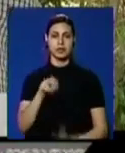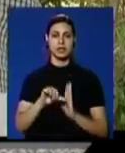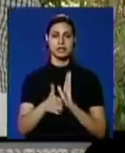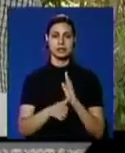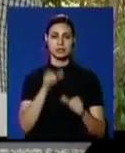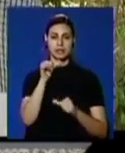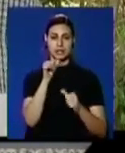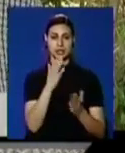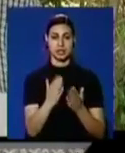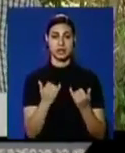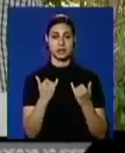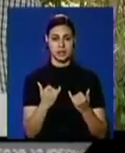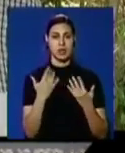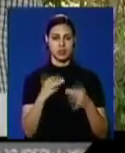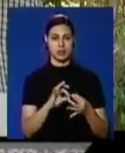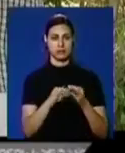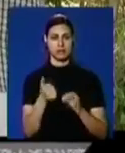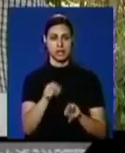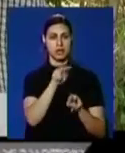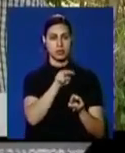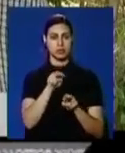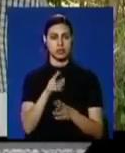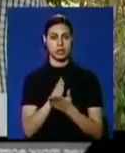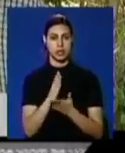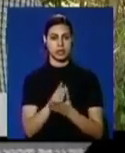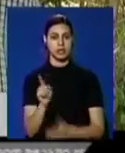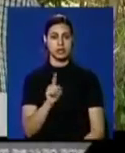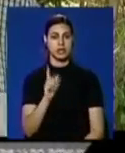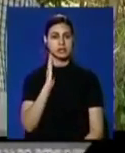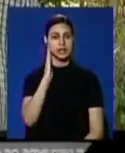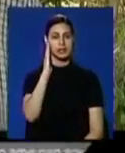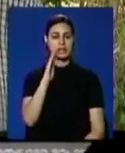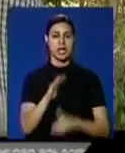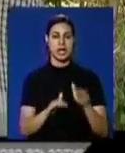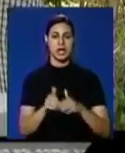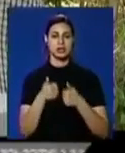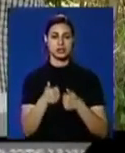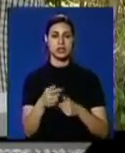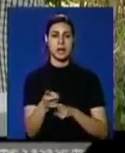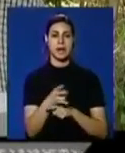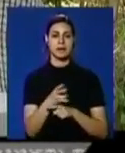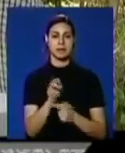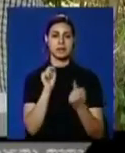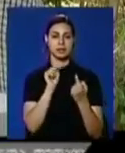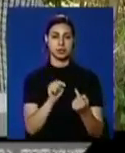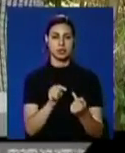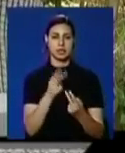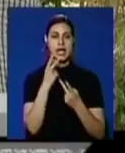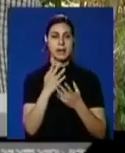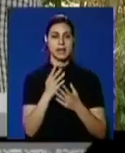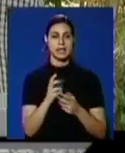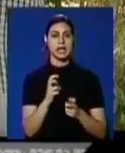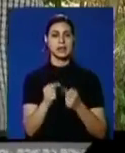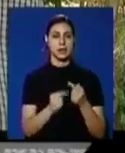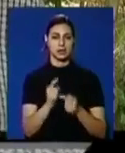2016 წელთან შედარებით დღეს დახვეწილი მონიტორინგის სისტემა არსებობს, რაც სამომავლოდ ხელშეუწყობს მავნებელთან ბრძოლის ეფექტიანი